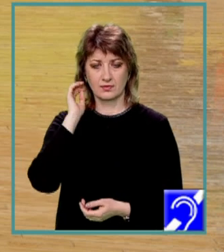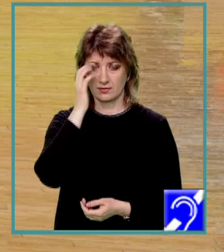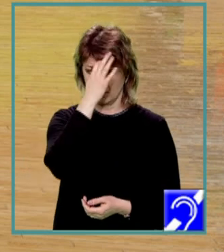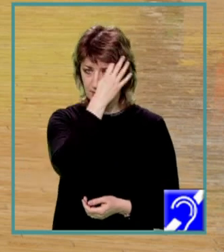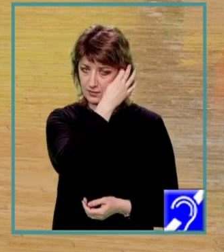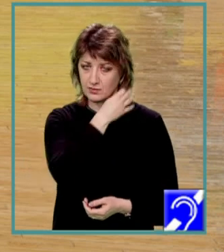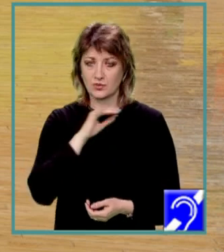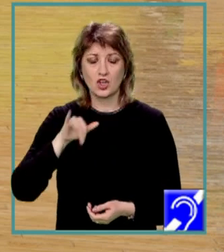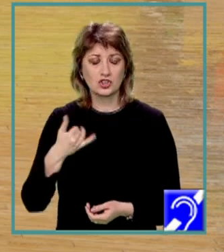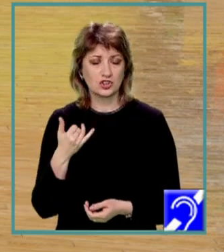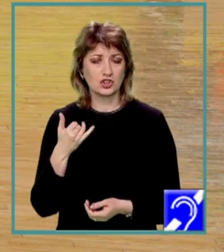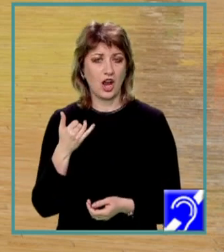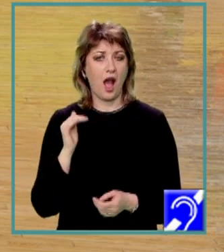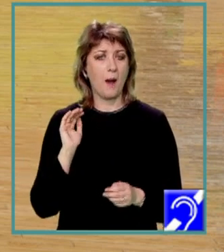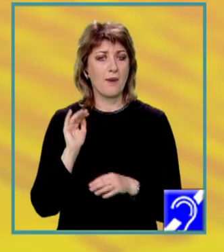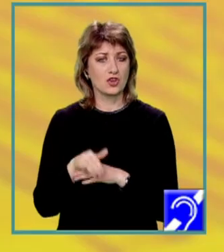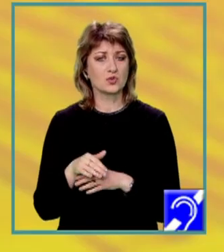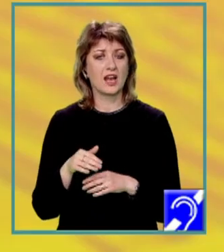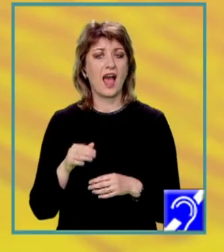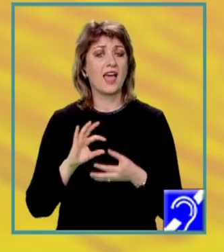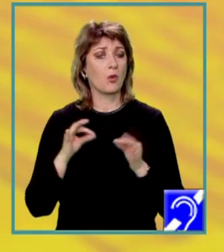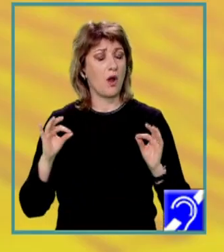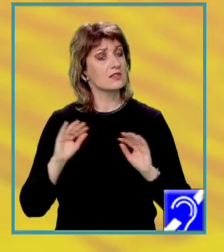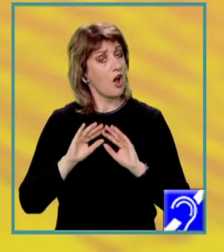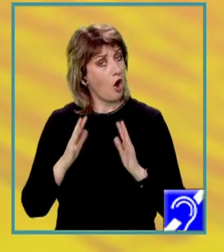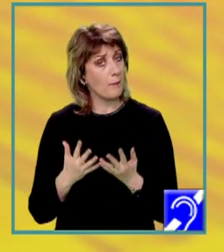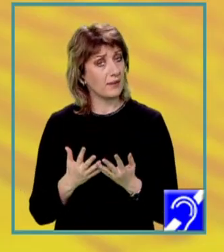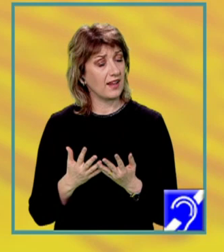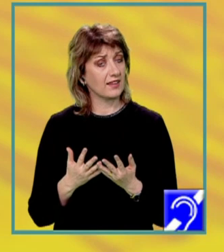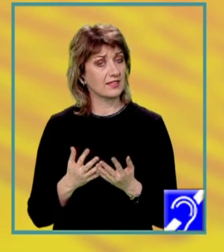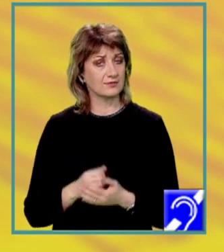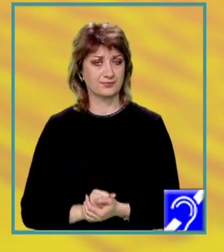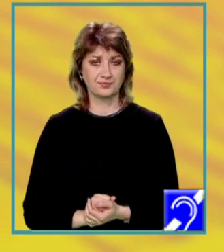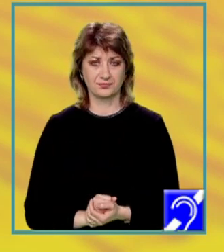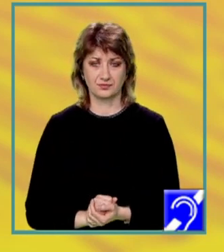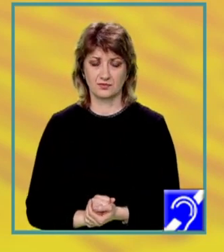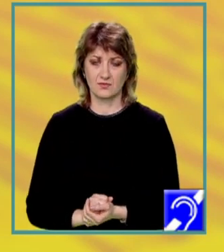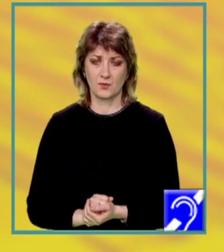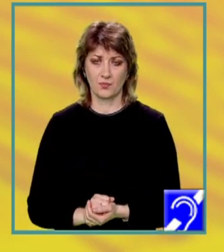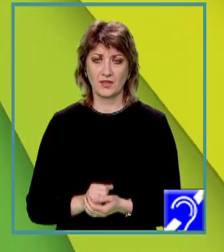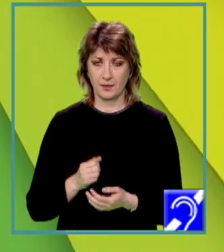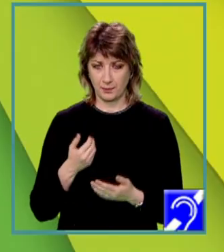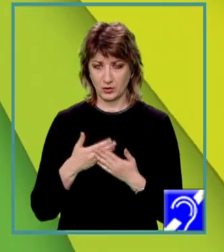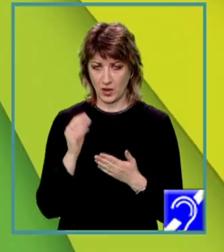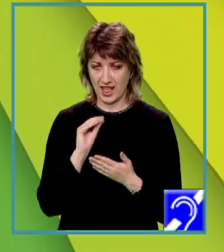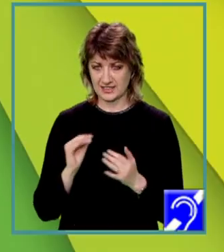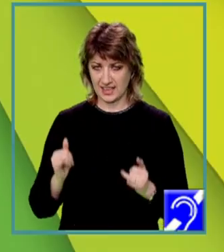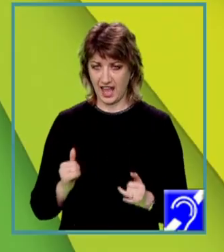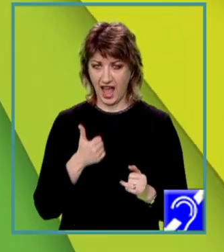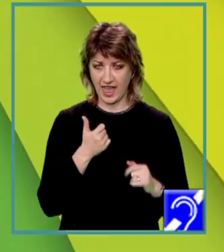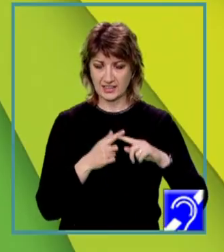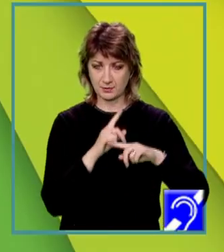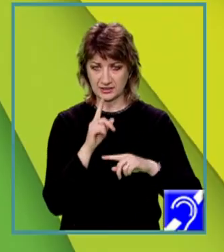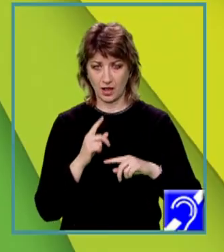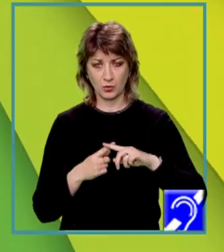PSI În sfârșit am ajuns la ecuația completă scopul de fapt al lecției de astăzi ax pătrat plus